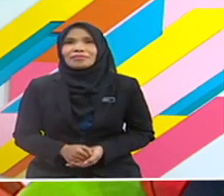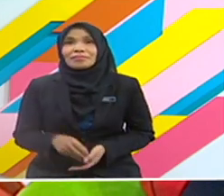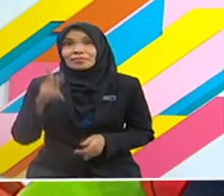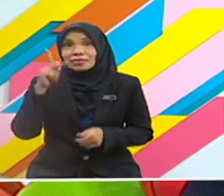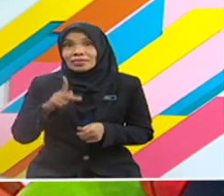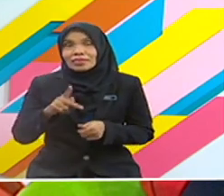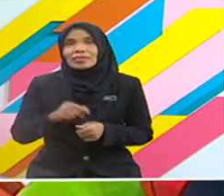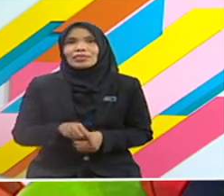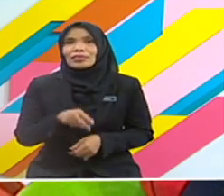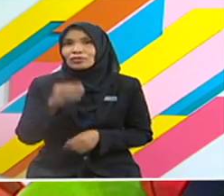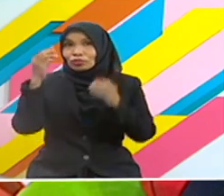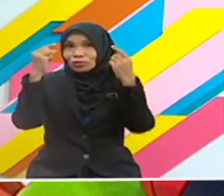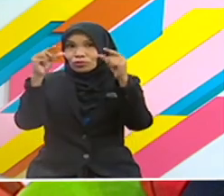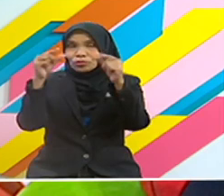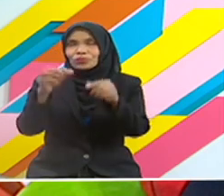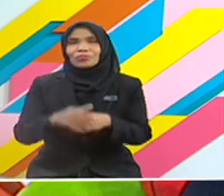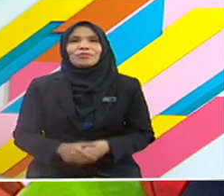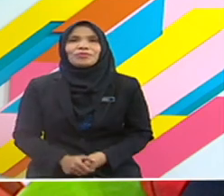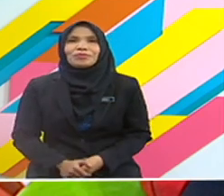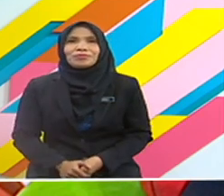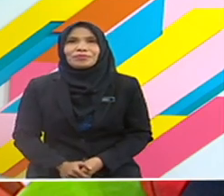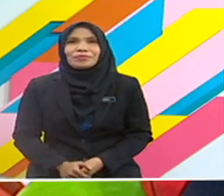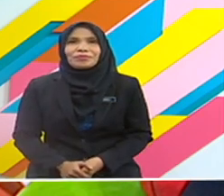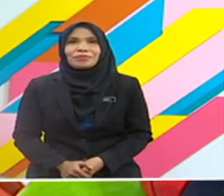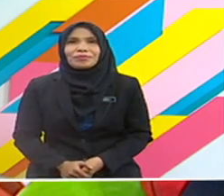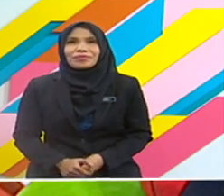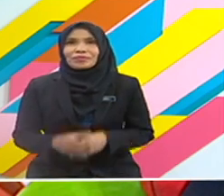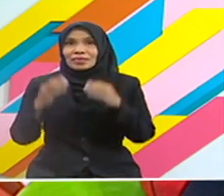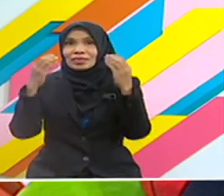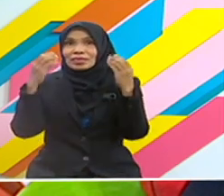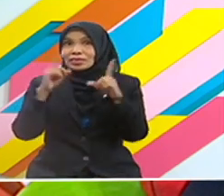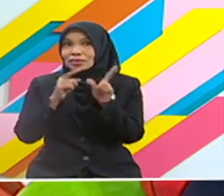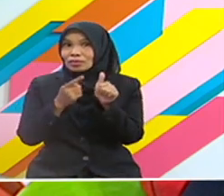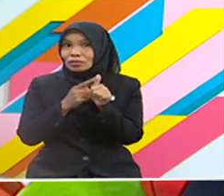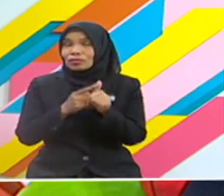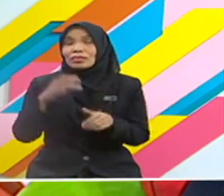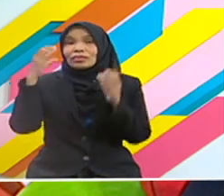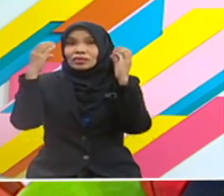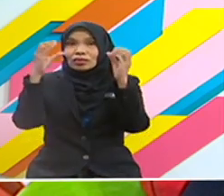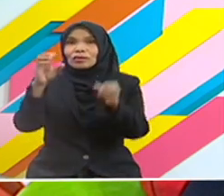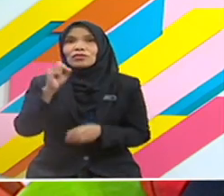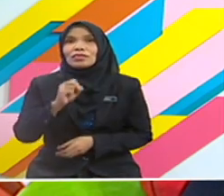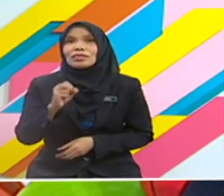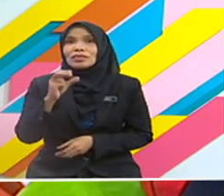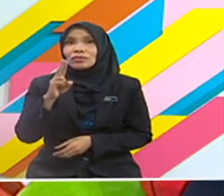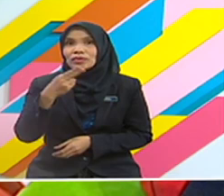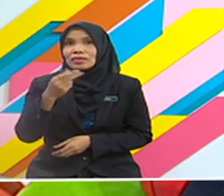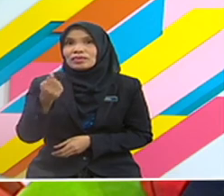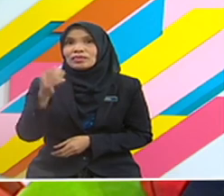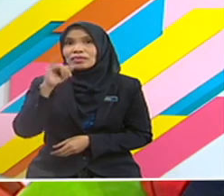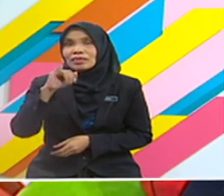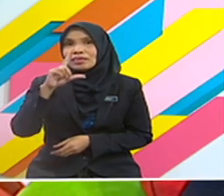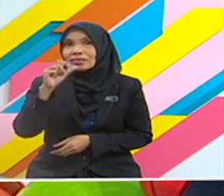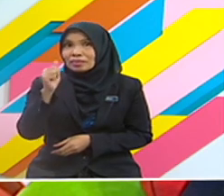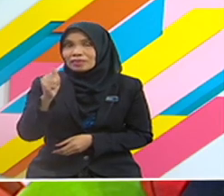lagi nak dialu-alukan kehadiran Cikgu Suhaila Sadneh, Guru Pendidikan Khas